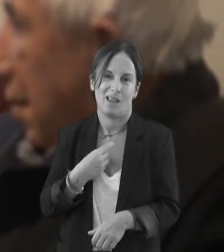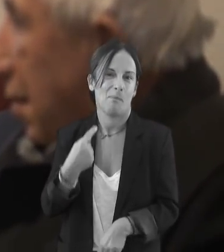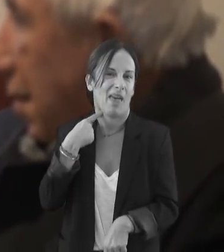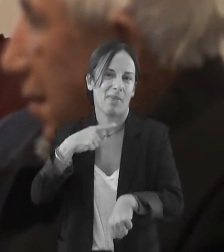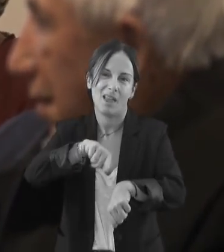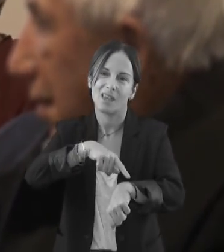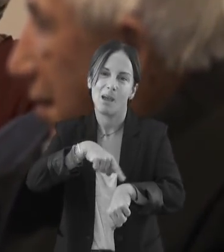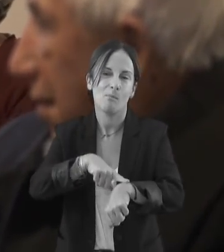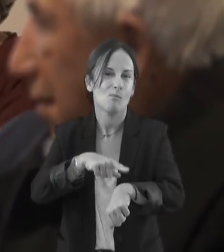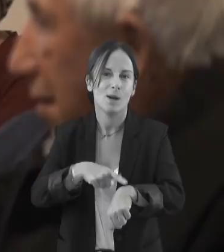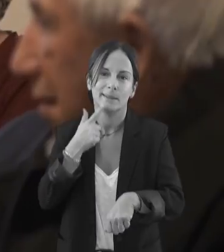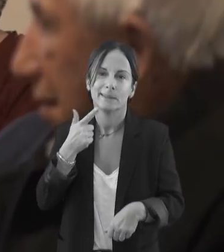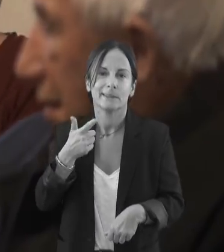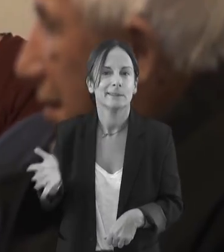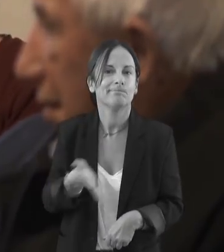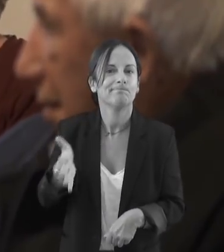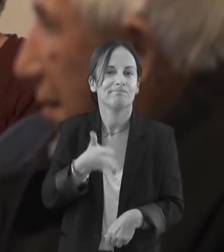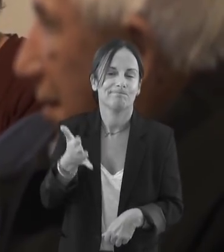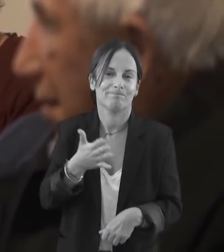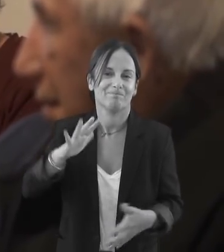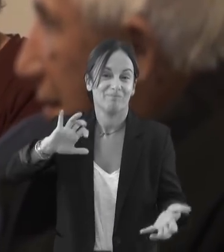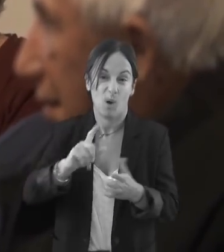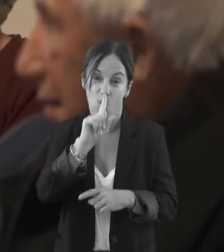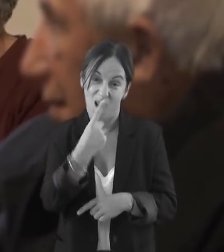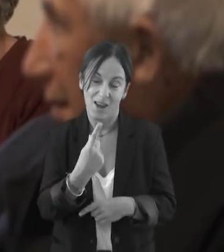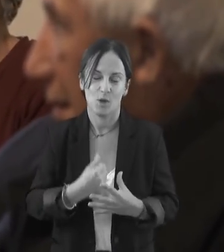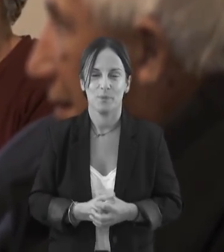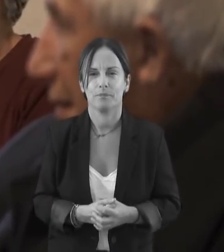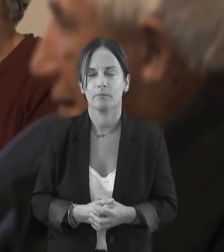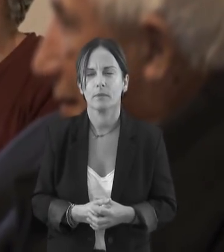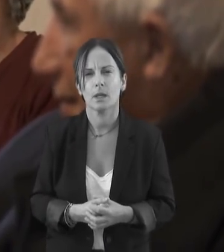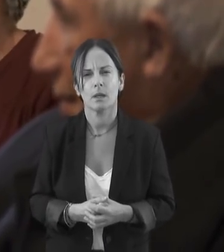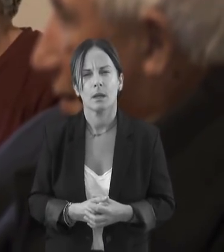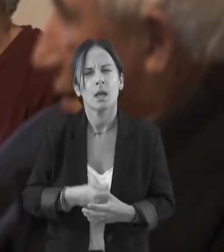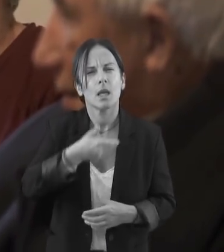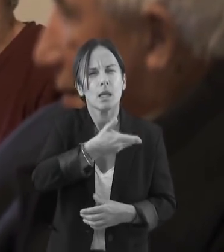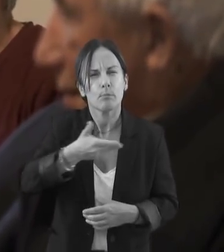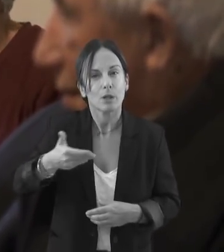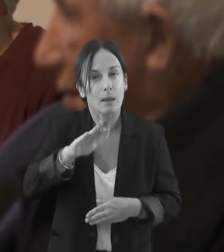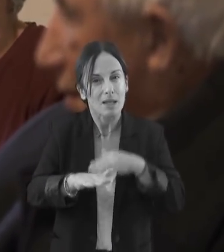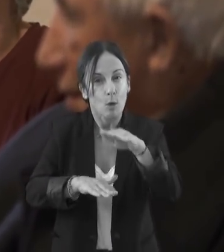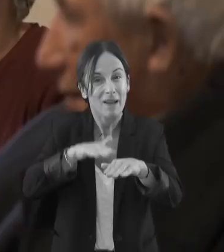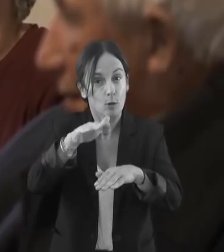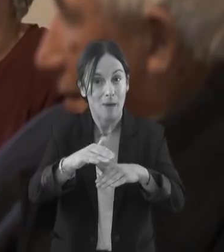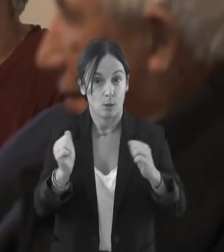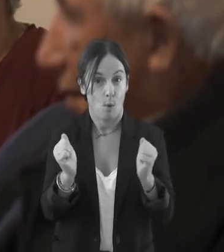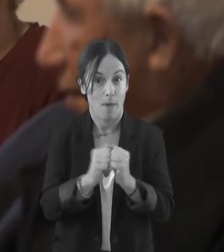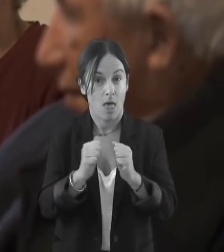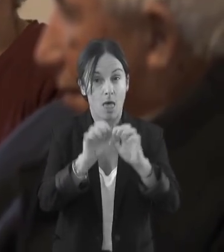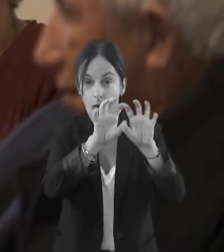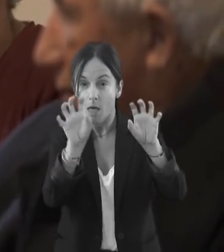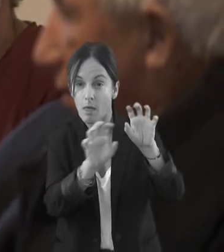podia perdre més temps. I llavors ja vàrem passar a només d'un any. Tallers. Amb la qual no hi havia temps. Tallers, ja no hi havia tant de